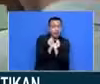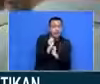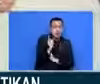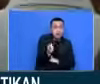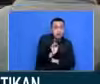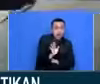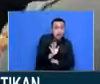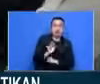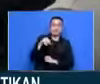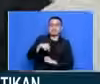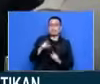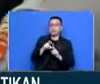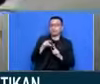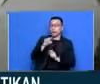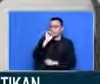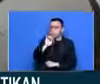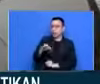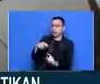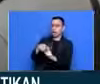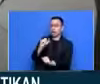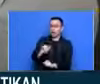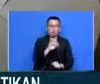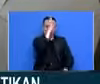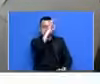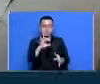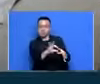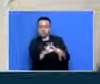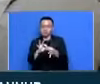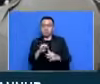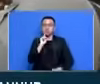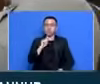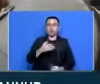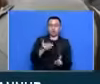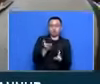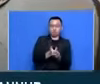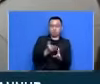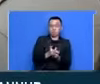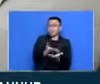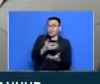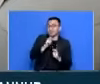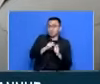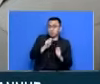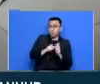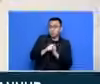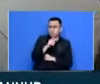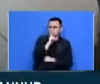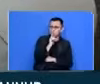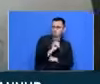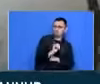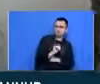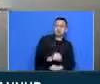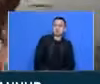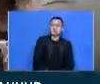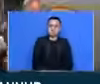dengan polisi untuk mengusut dugaan pemalsuan dokumen dalam penangganan perkara sehingga di tingkat kasasi Ronald